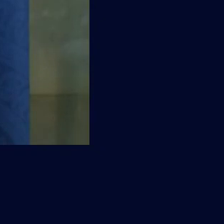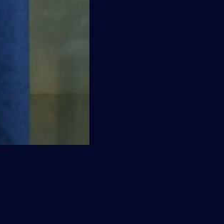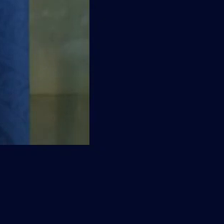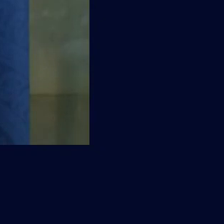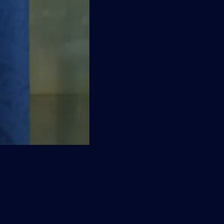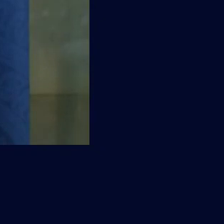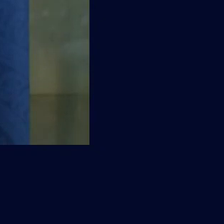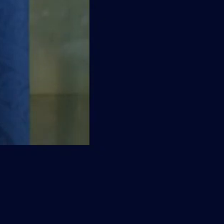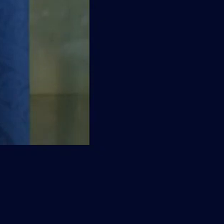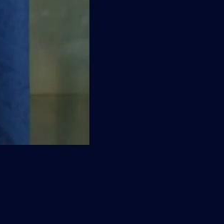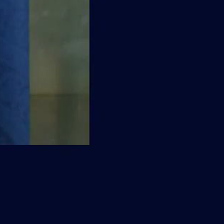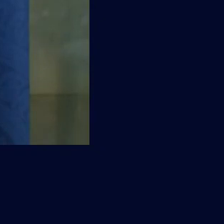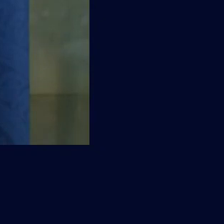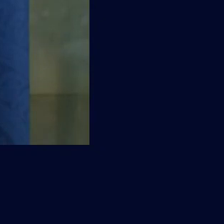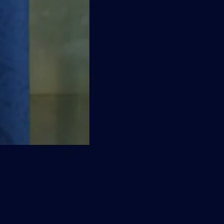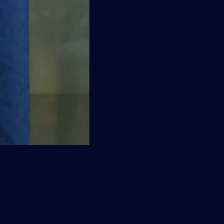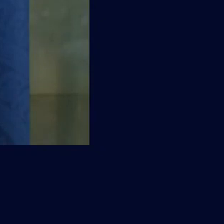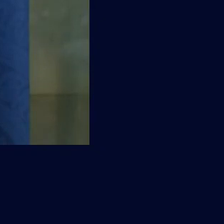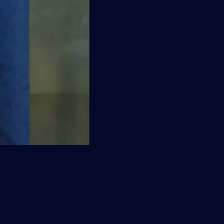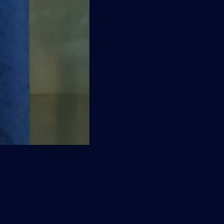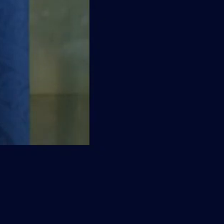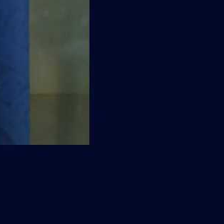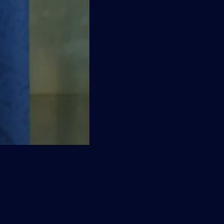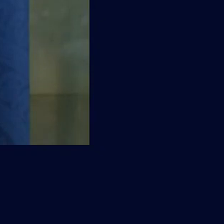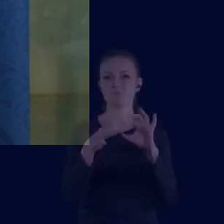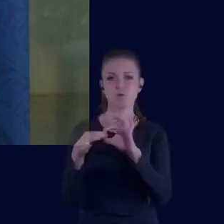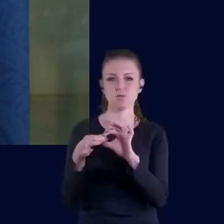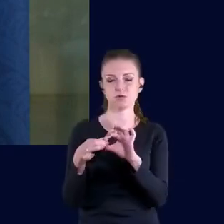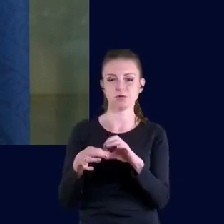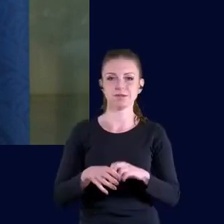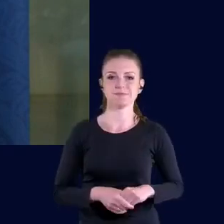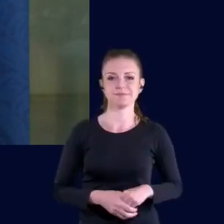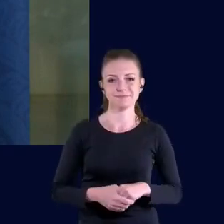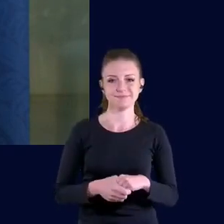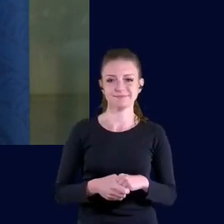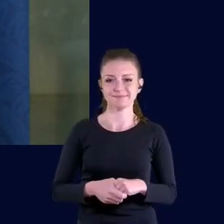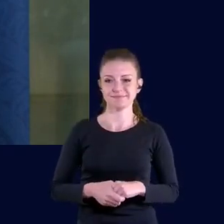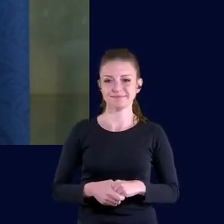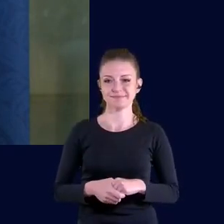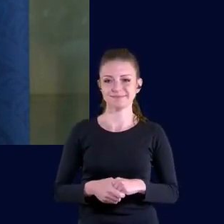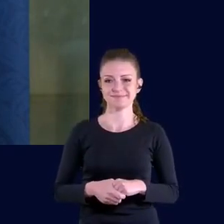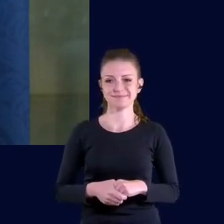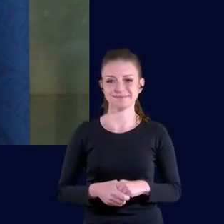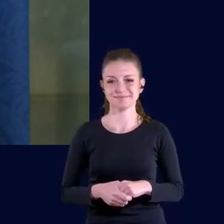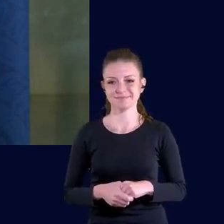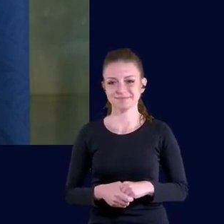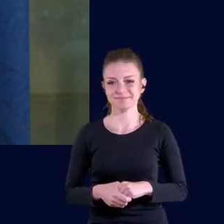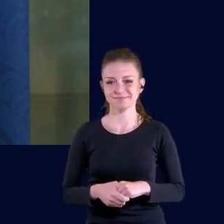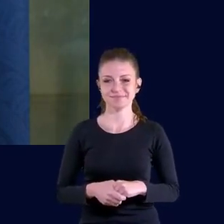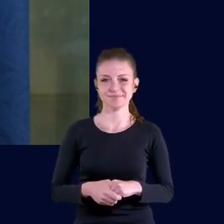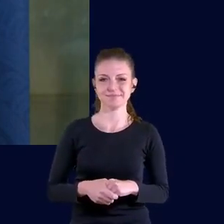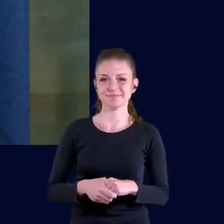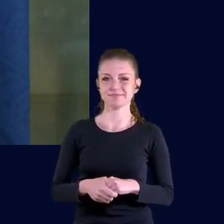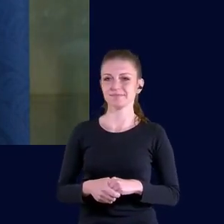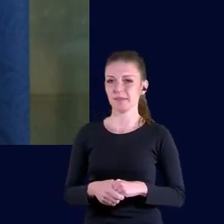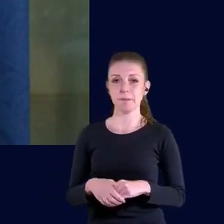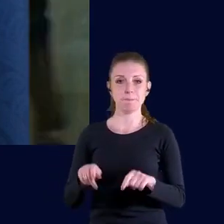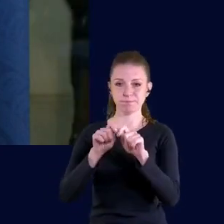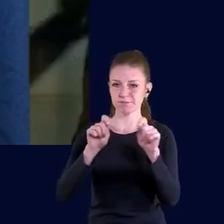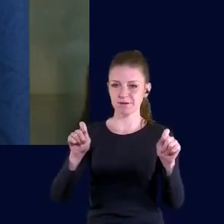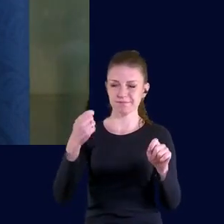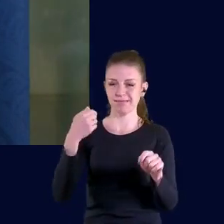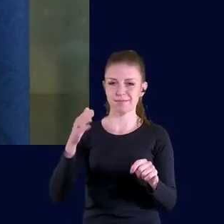one są krótkie dlatego są połączone więc będą szły sobie bez żadnej